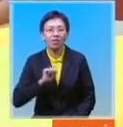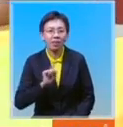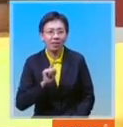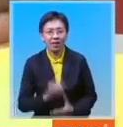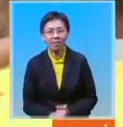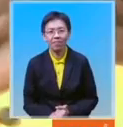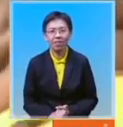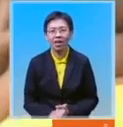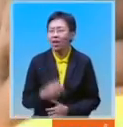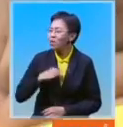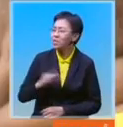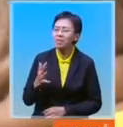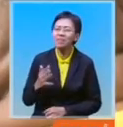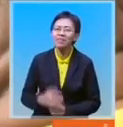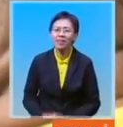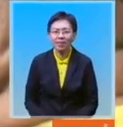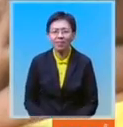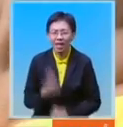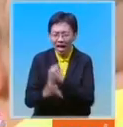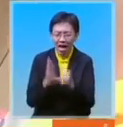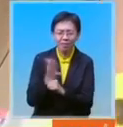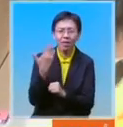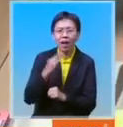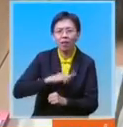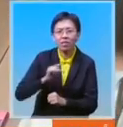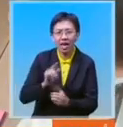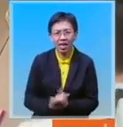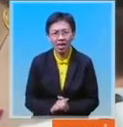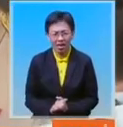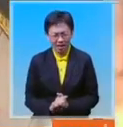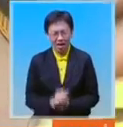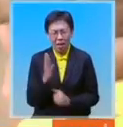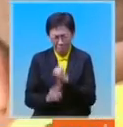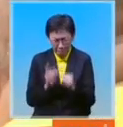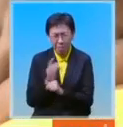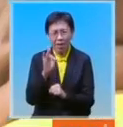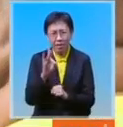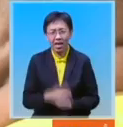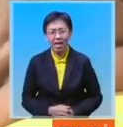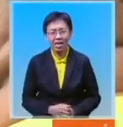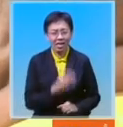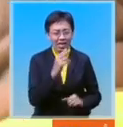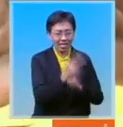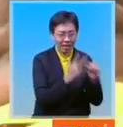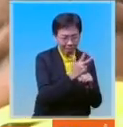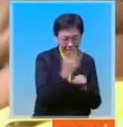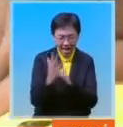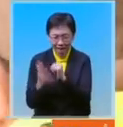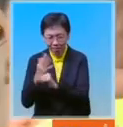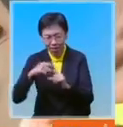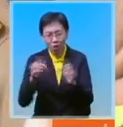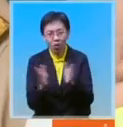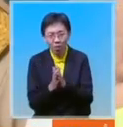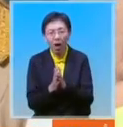คร ับ ร ู้ ส ึ กเป็นไงบ้างครับ ใน ตำแหน่งรัฐมนตรี5ปีที่ผ่านมารู้สึกไม่ลง 8ปี 8ปี 3บวก5 3บวก5ยังมีอะไร